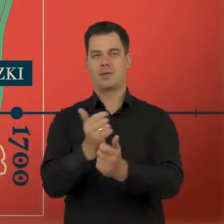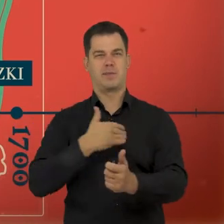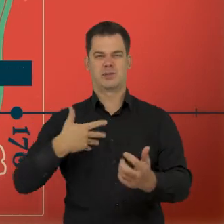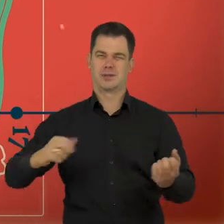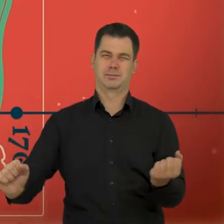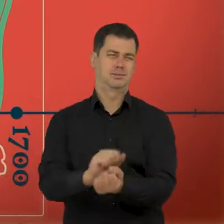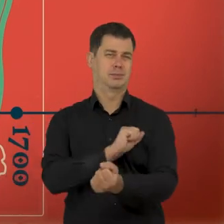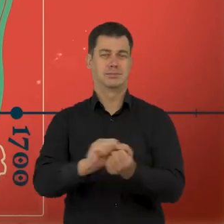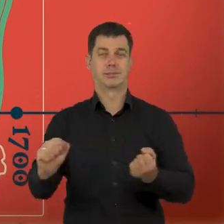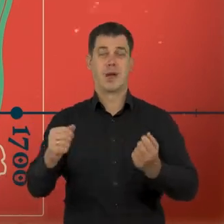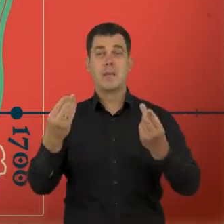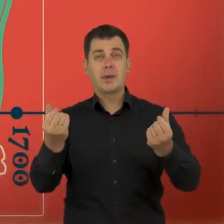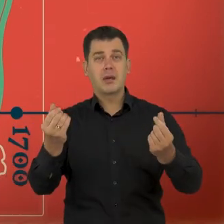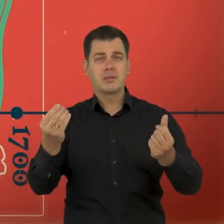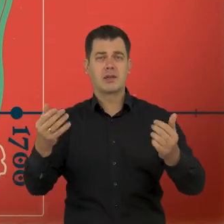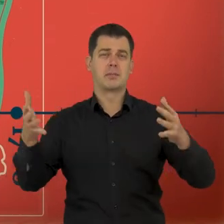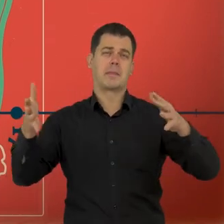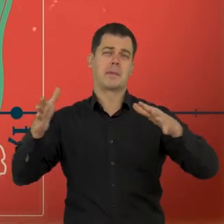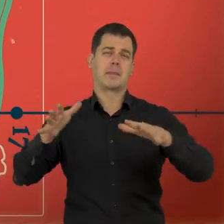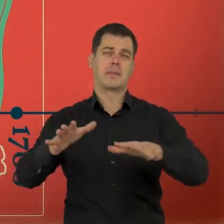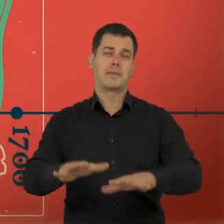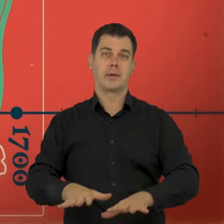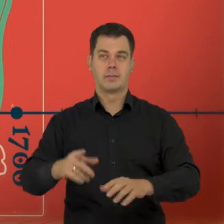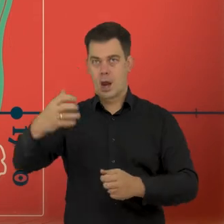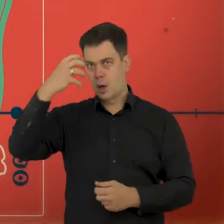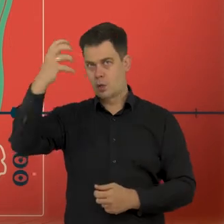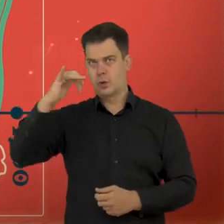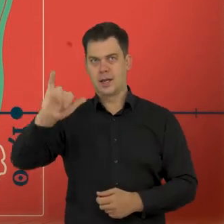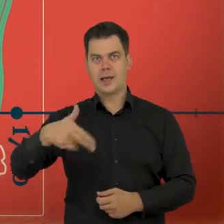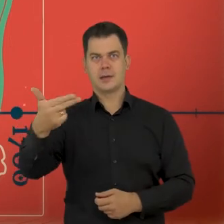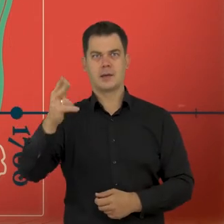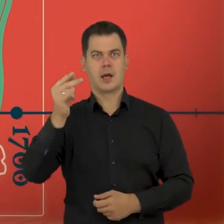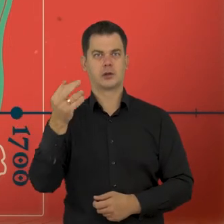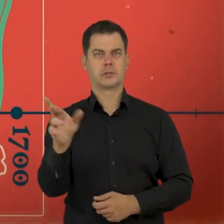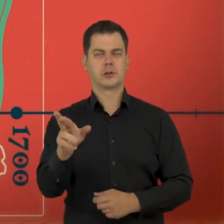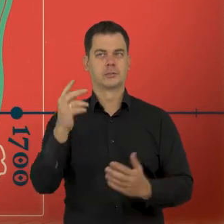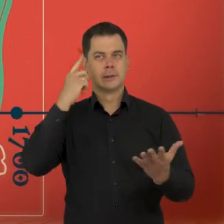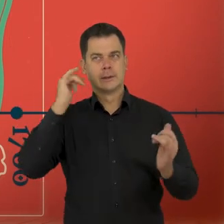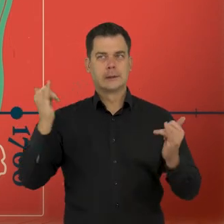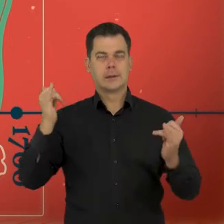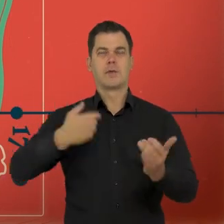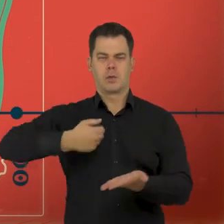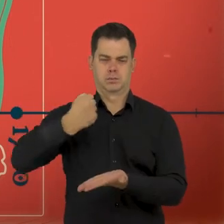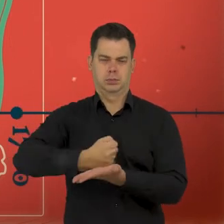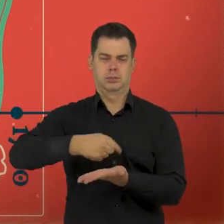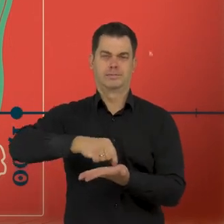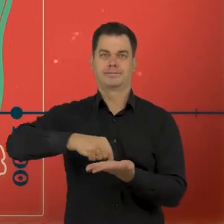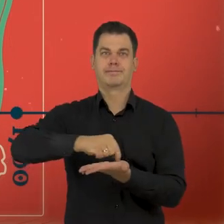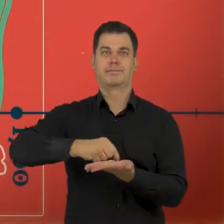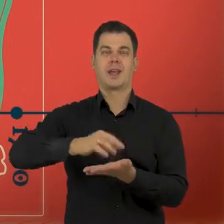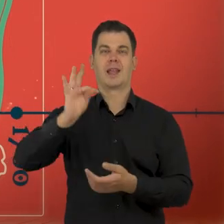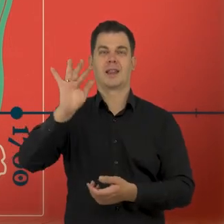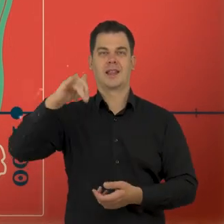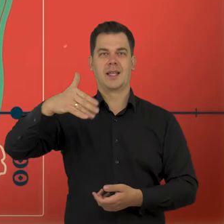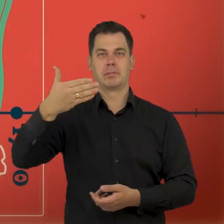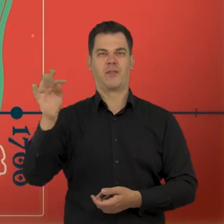kraju. System pieniężny, podobnie jak całe państwo, popadł w kryzys. Król Jan Kazimierz próbował ratować sytuację, bijąc monetę